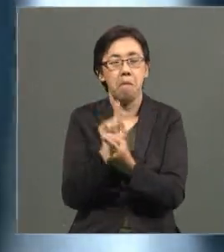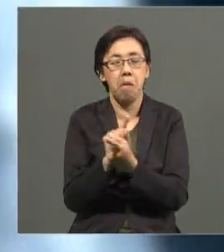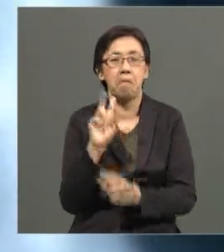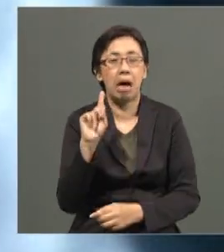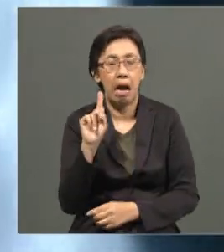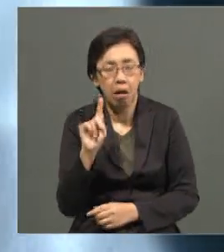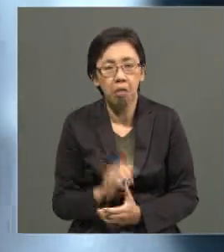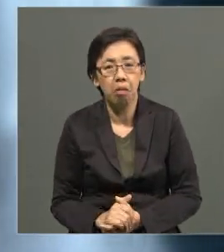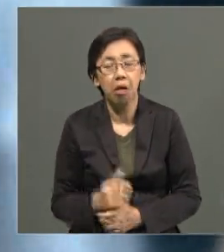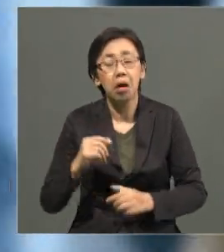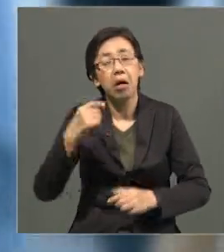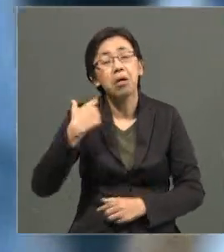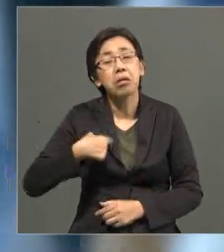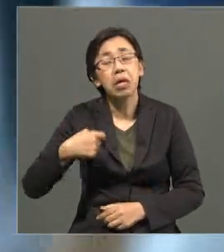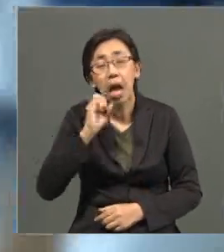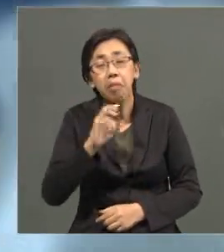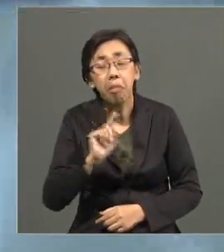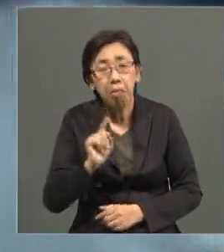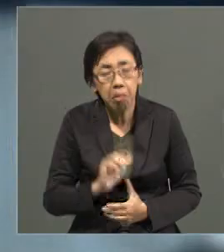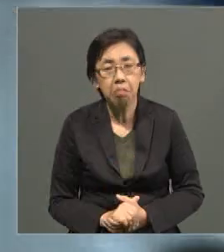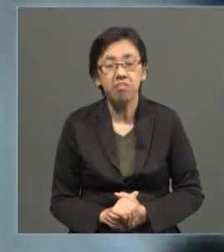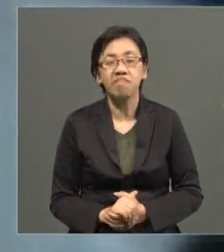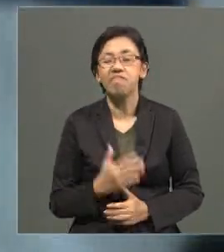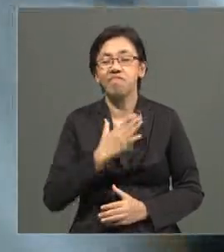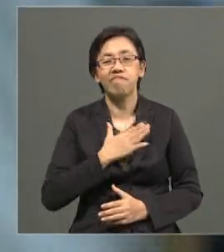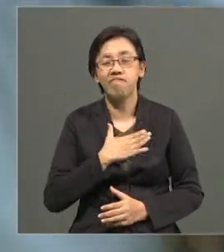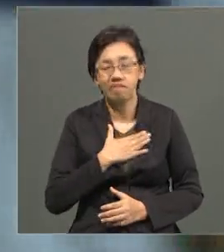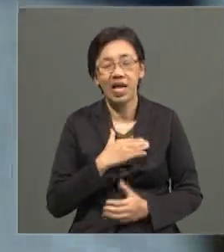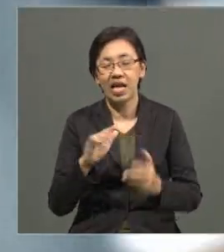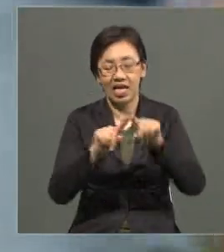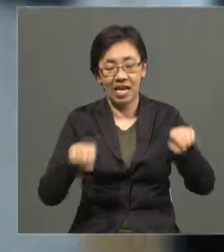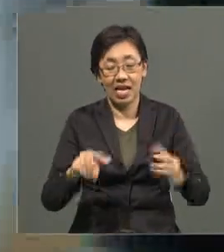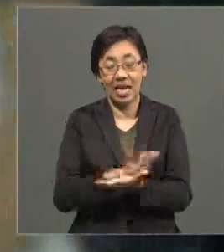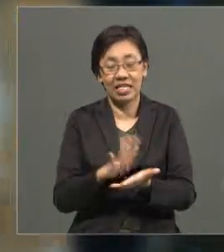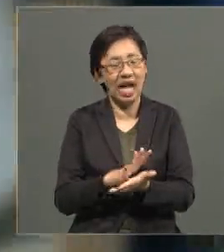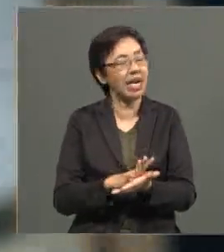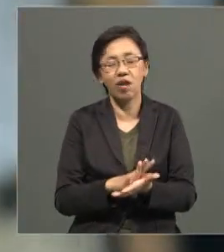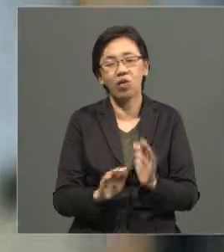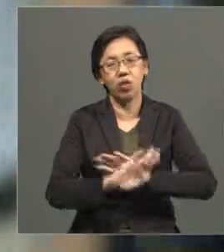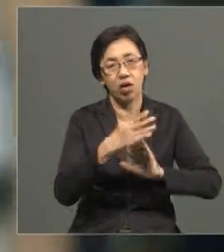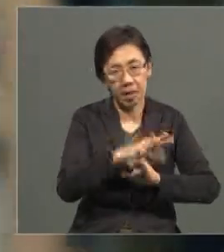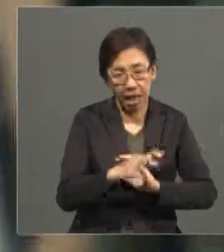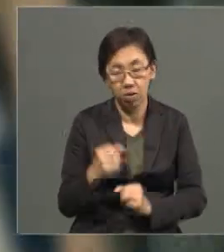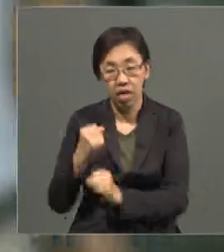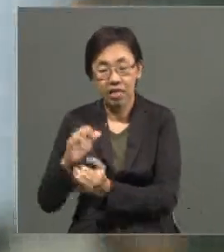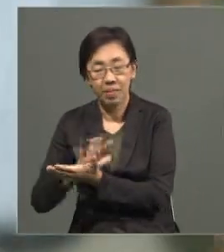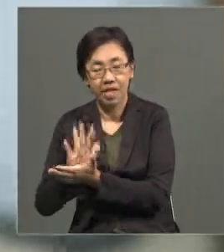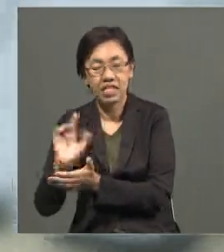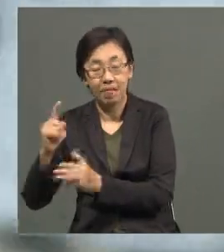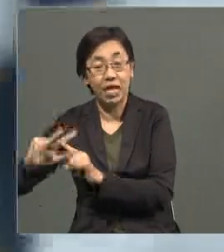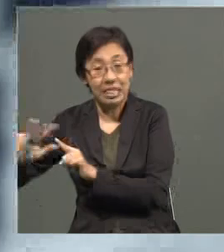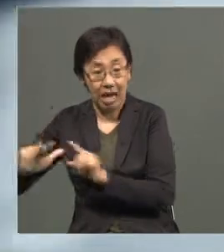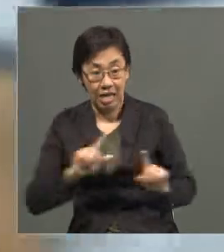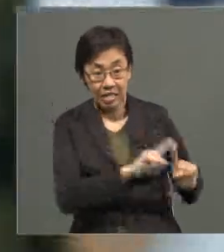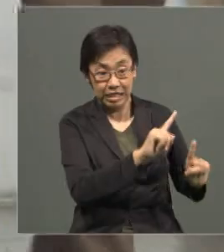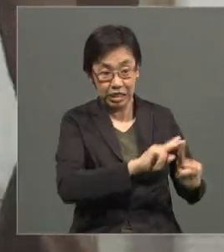ประเด็นนี้ทนายสายหยุดเนี่ยบอกว่าทนายตั้มได้อ้างว่าได้ทำลายพินัยกรรมไปแล้วนะฮะแล้วเจอ้อยเนี่ยก็ไปทำฉบับที่ 3ฉบับล่าสุดที่เมื่อสัก